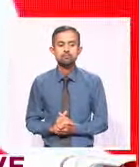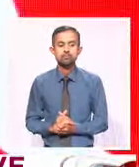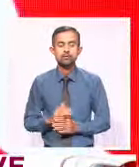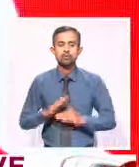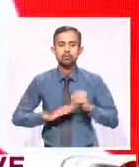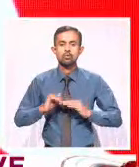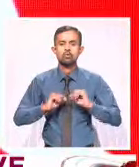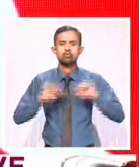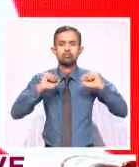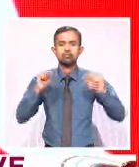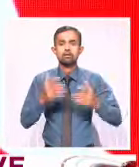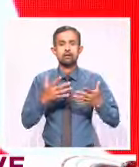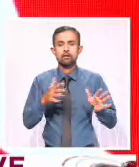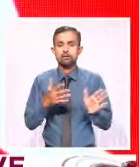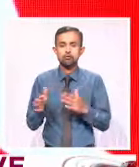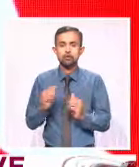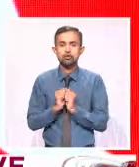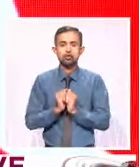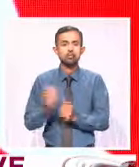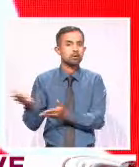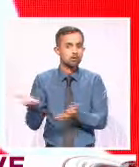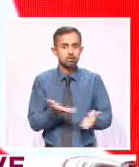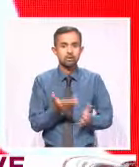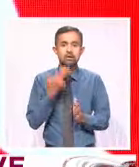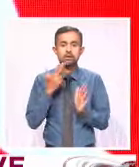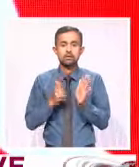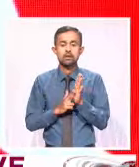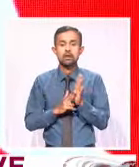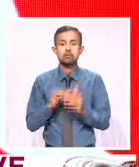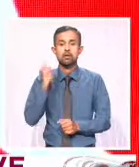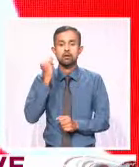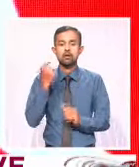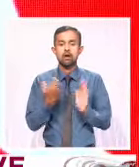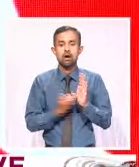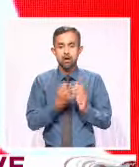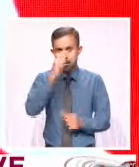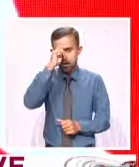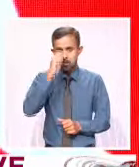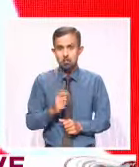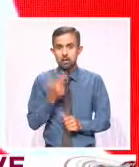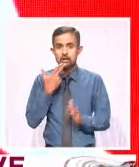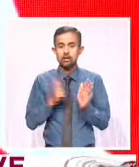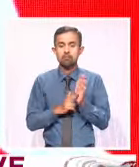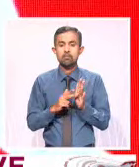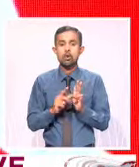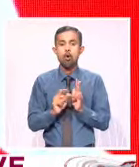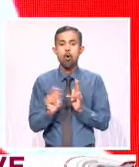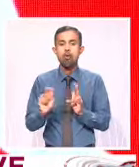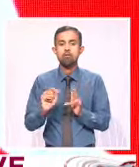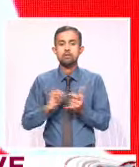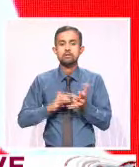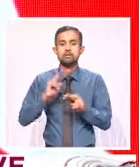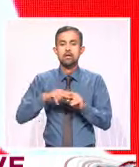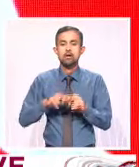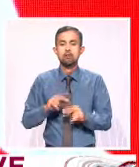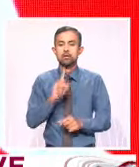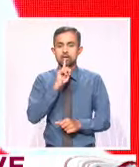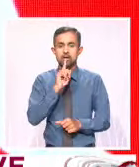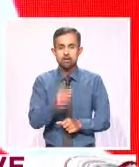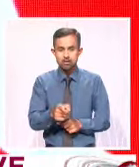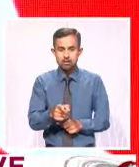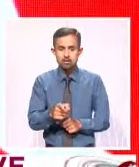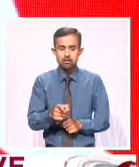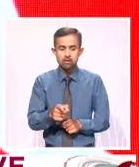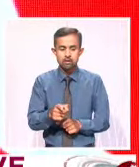වෘත්තීය ක්‍රියාමාර්ගයෙන් ඉවත්ව සේවයට වාර්තා කරන්නයි තැපැල්පති RP සත්කුමාර මහතා තැපැල් දෙපාර්තමේන්තු කාර්ය මණ්ඩලයෙන් ඉල්ලා සිටිනවා.